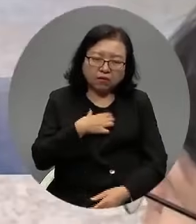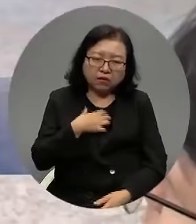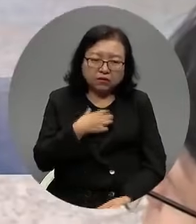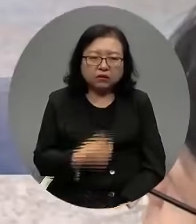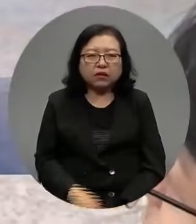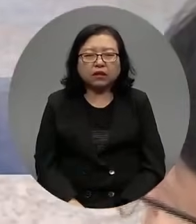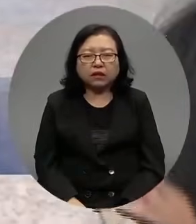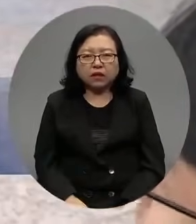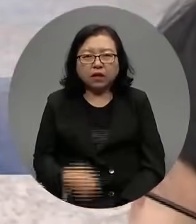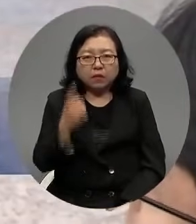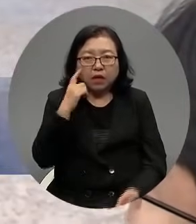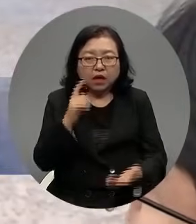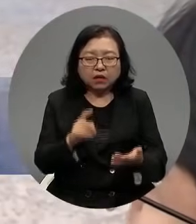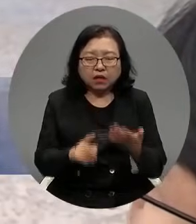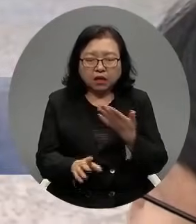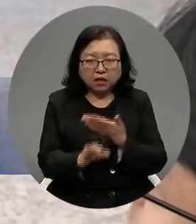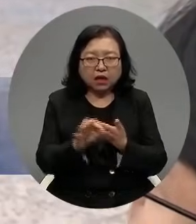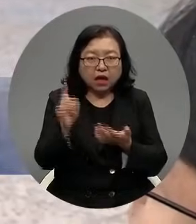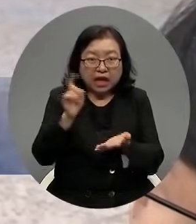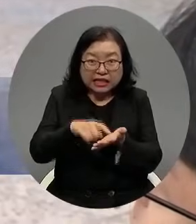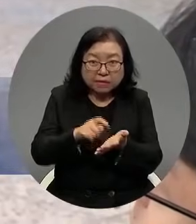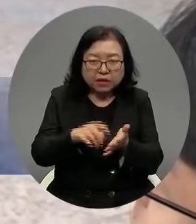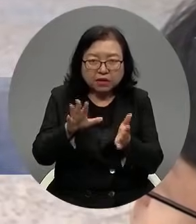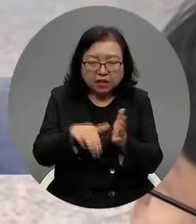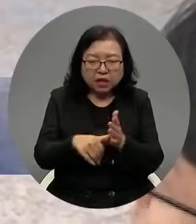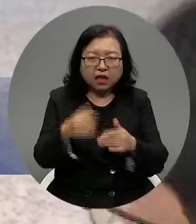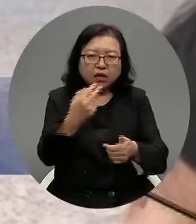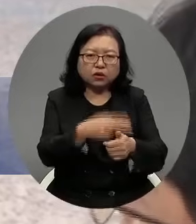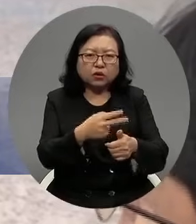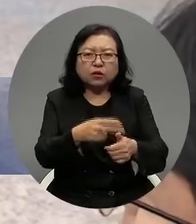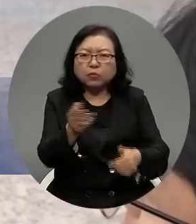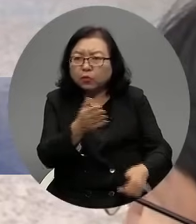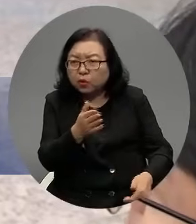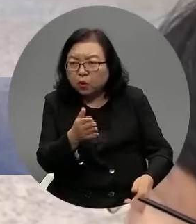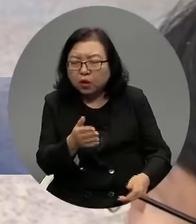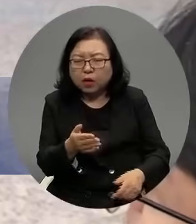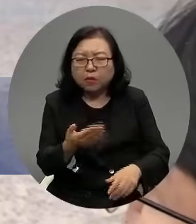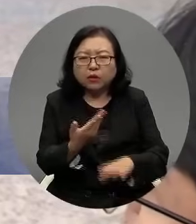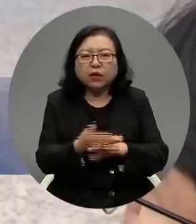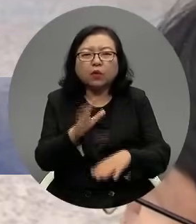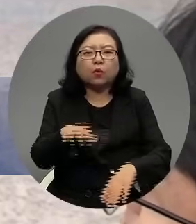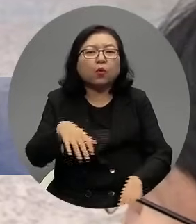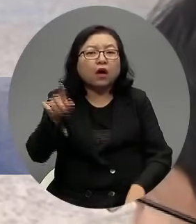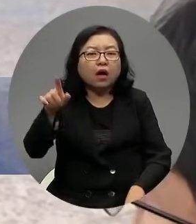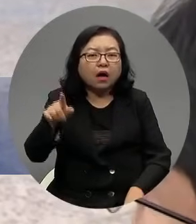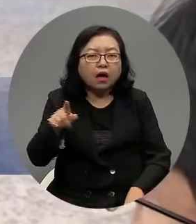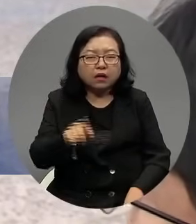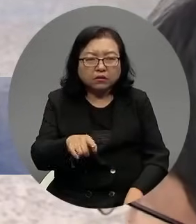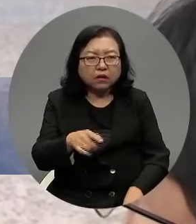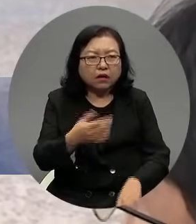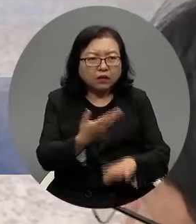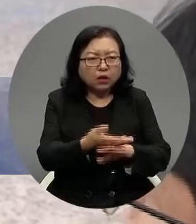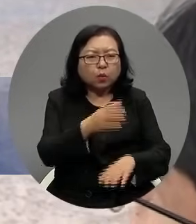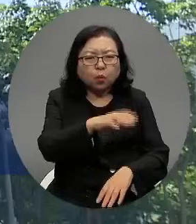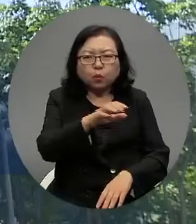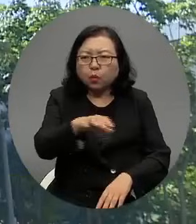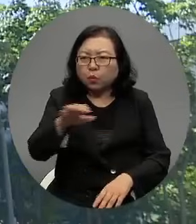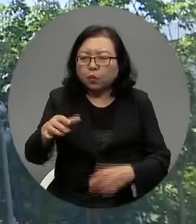급할 때 없으면은 어딜 가야 되잖아요. 근데 이 상황이 여기뿐이 아니잖아, 지금. 당연히